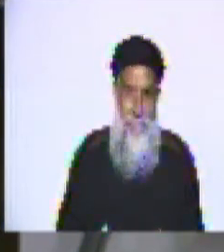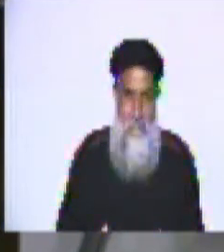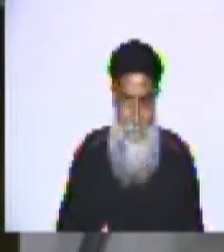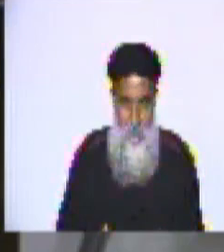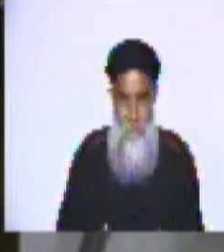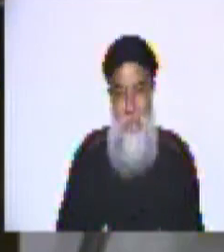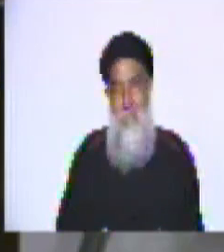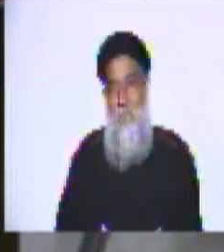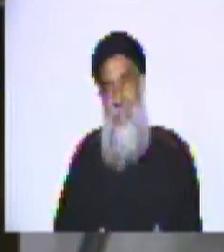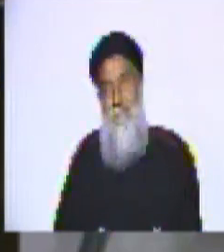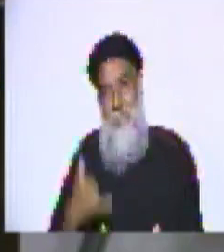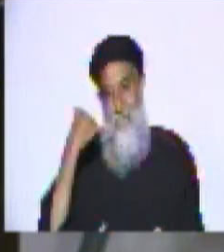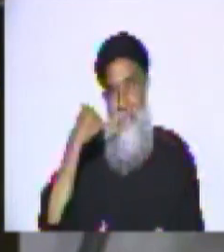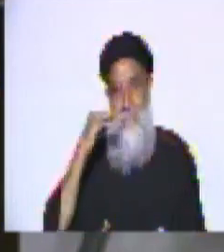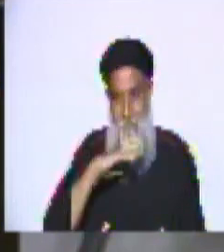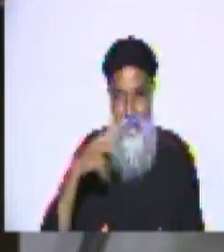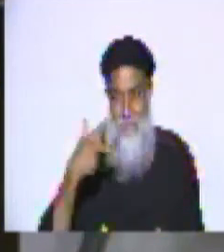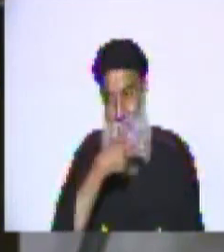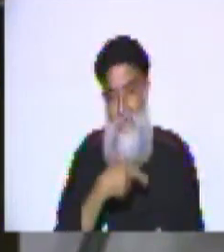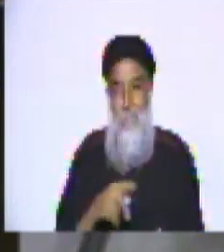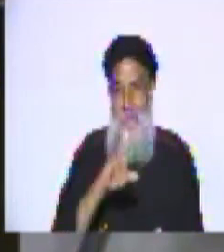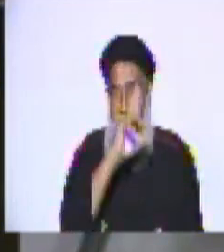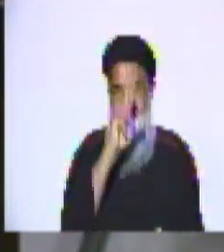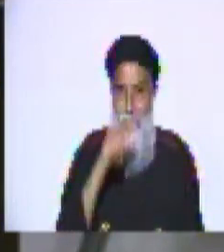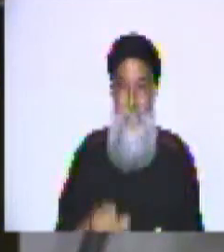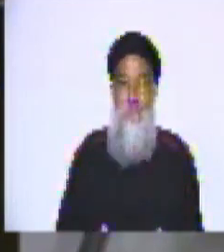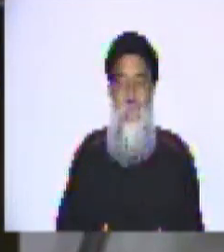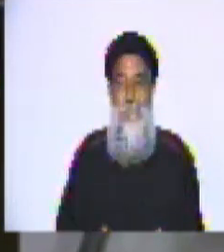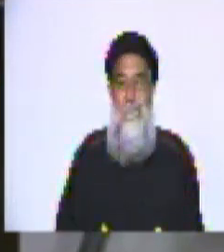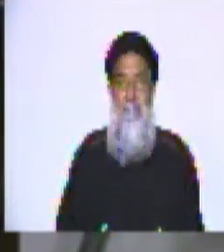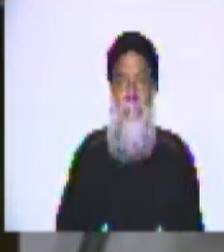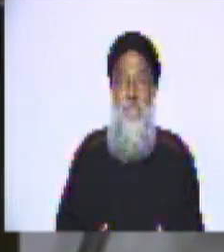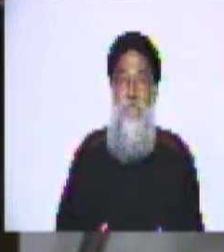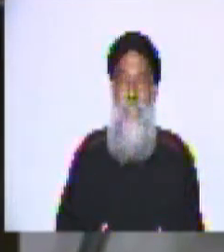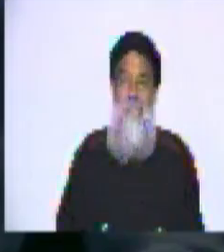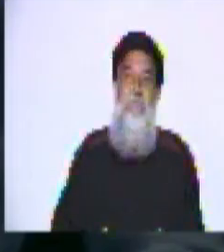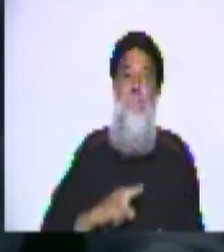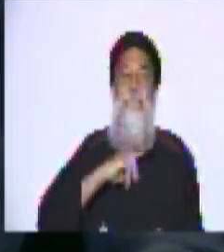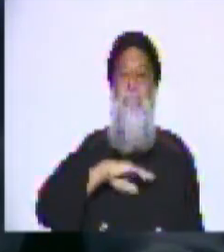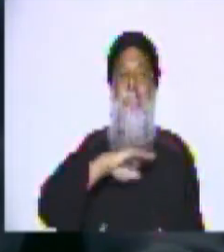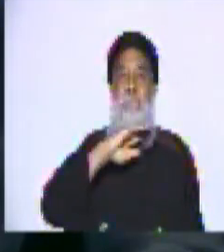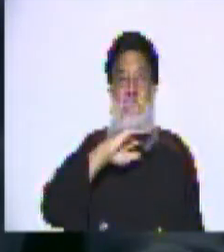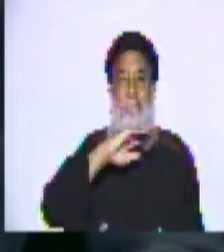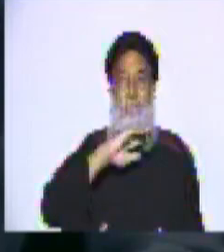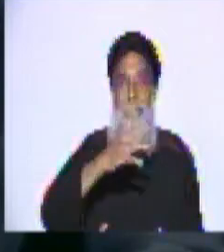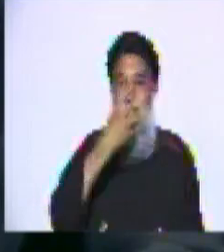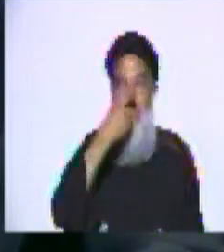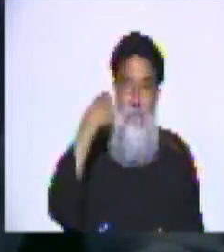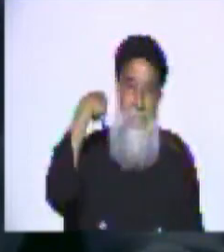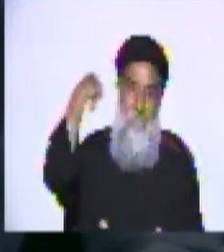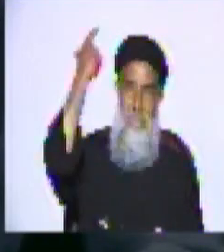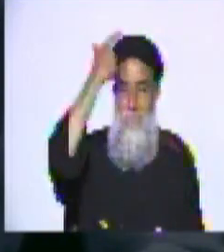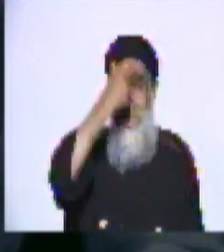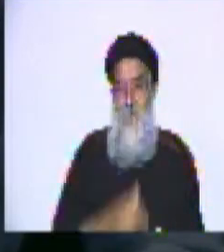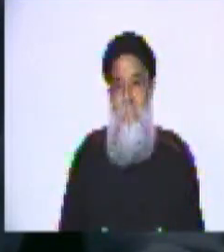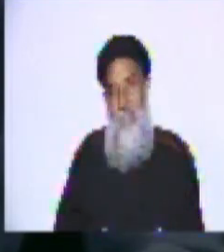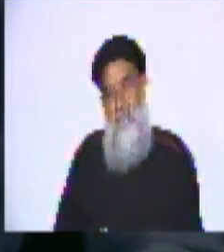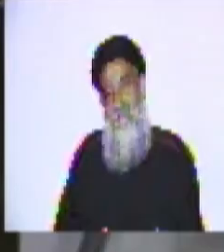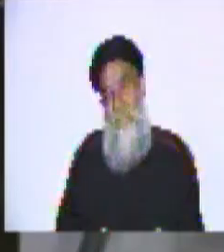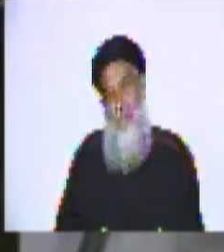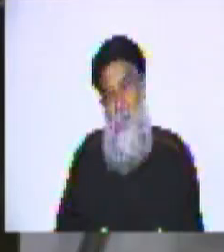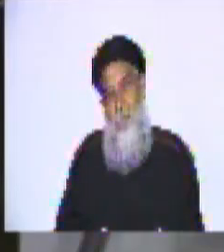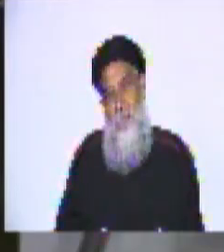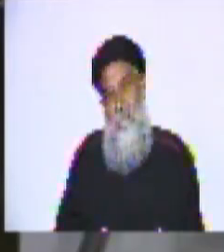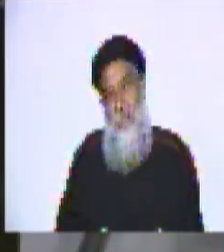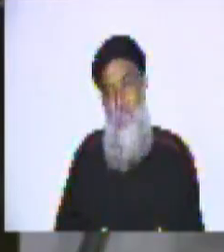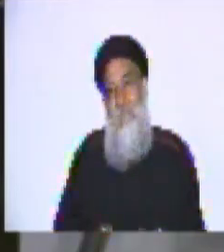ماشي. السؤال الاولاني، الامتلاء، كيف نعيش الامتلاء ملء الروح؟ هو